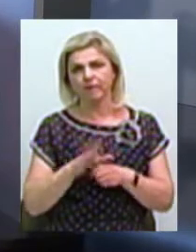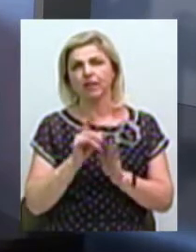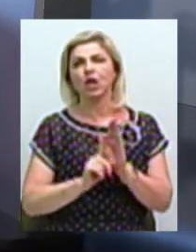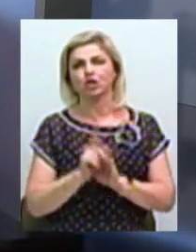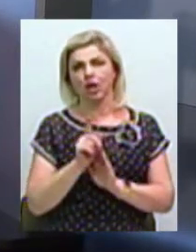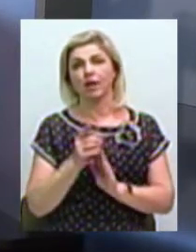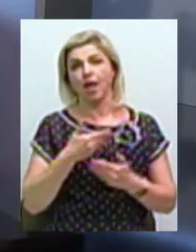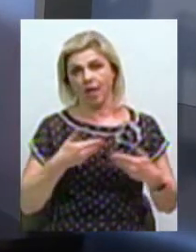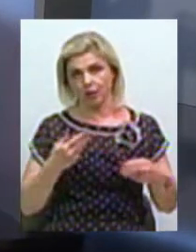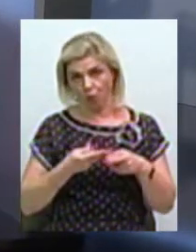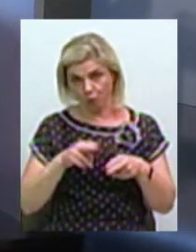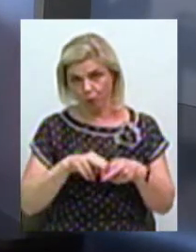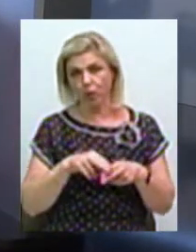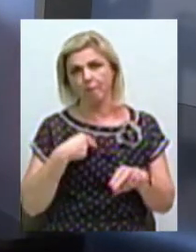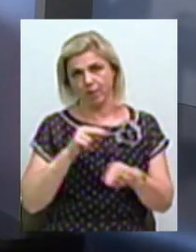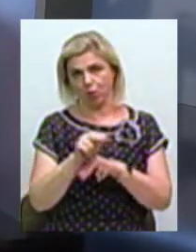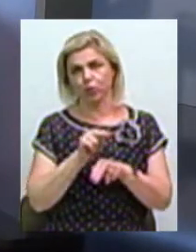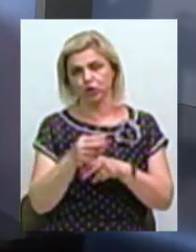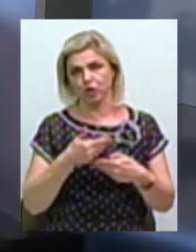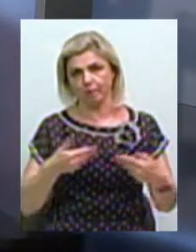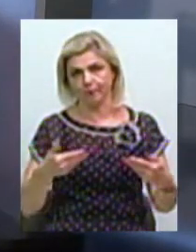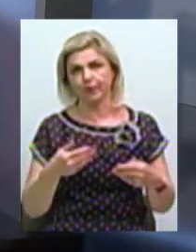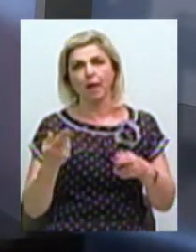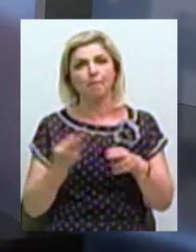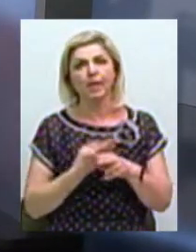Этому мы учим. Потому что, ну, без этого